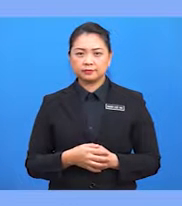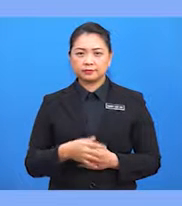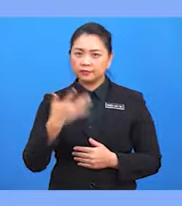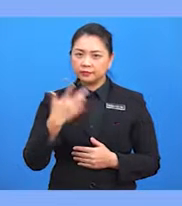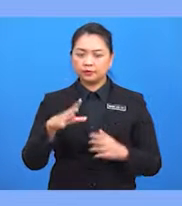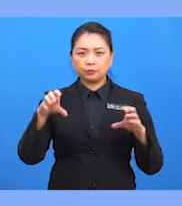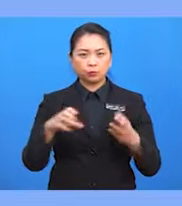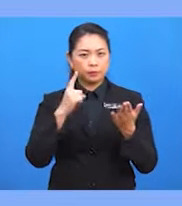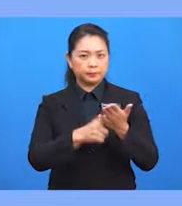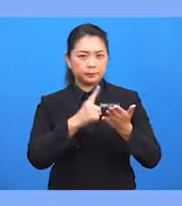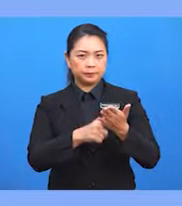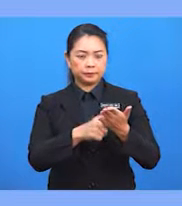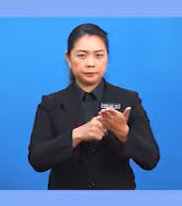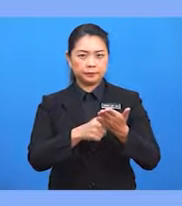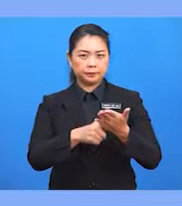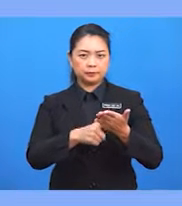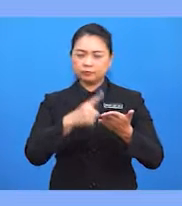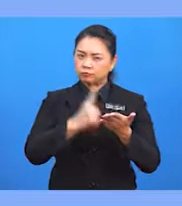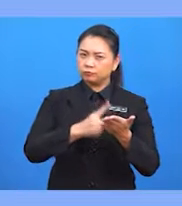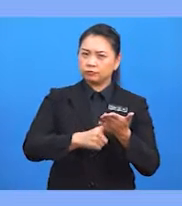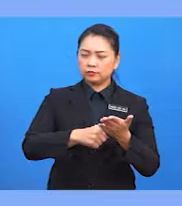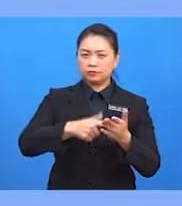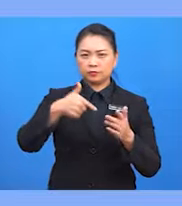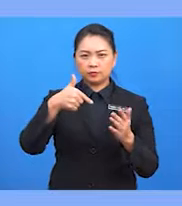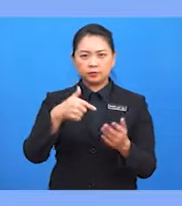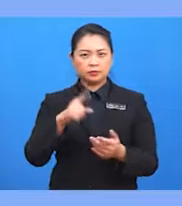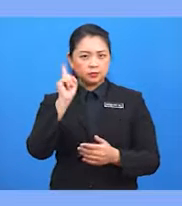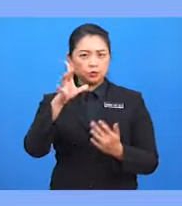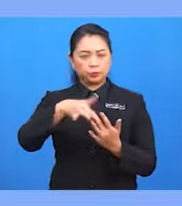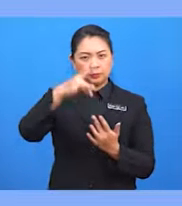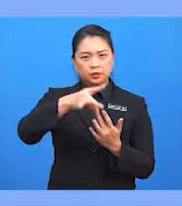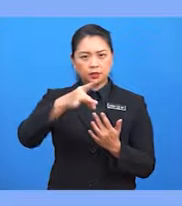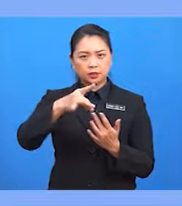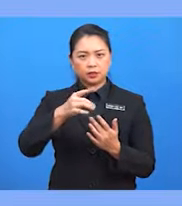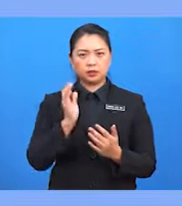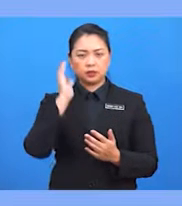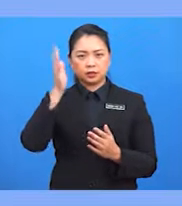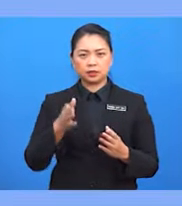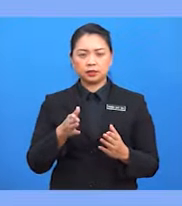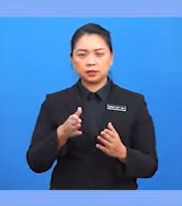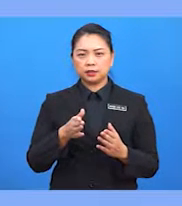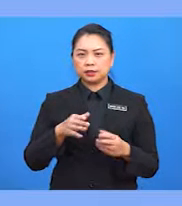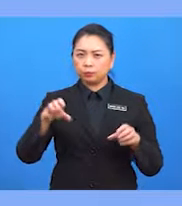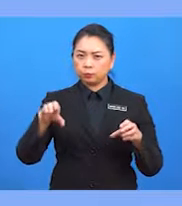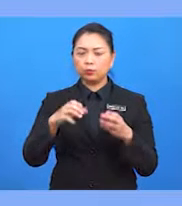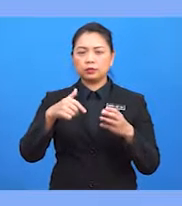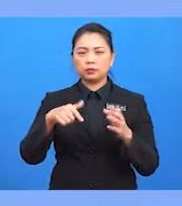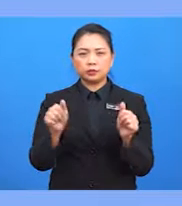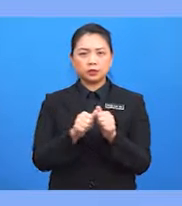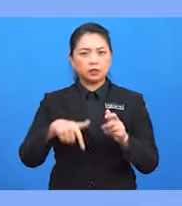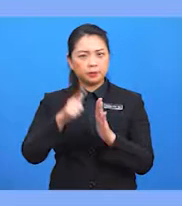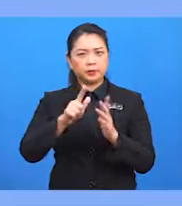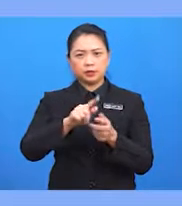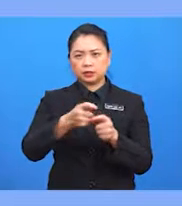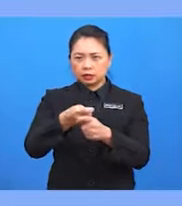Setelah membuat perbincangan demi perbincangan, satu pilihan lakaran awal akan dimurnikan dengan lebih teliti dan